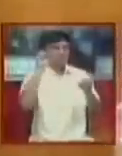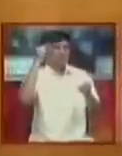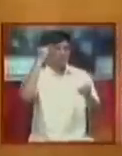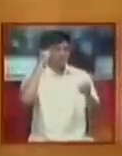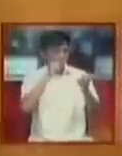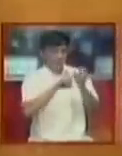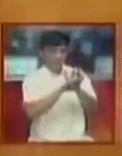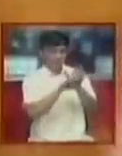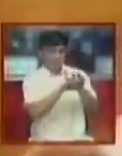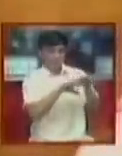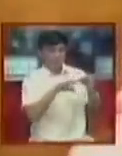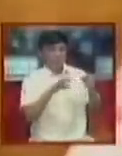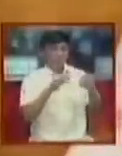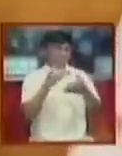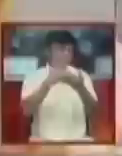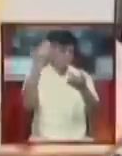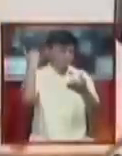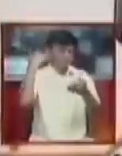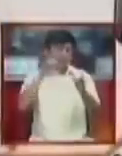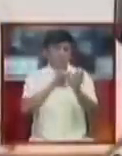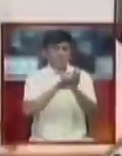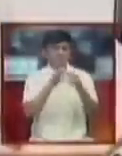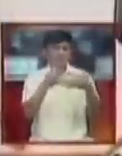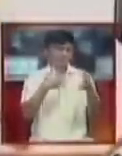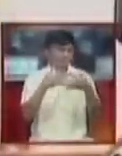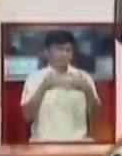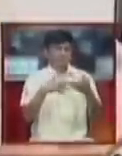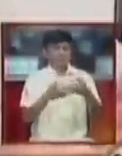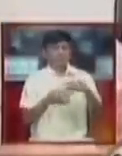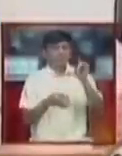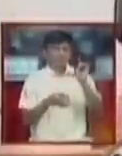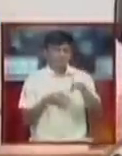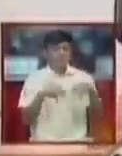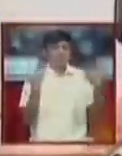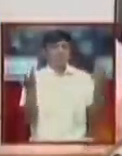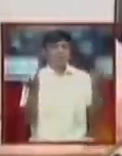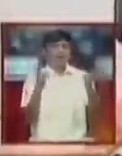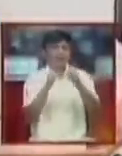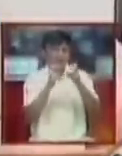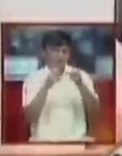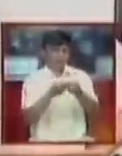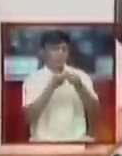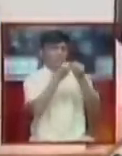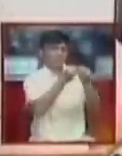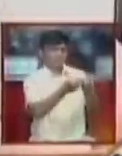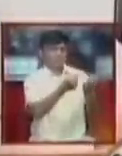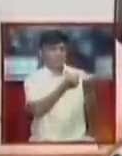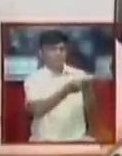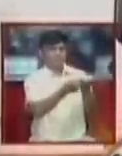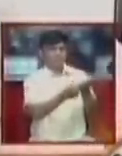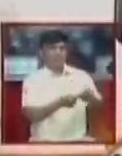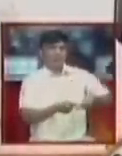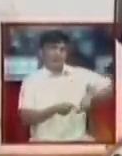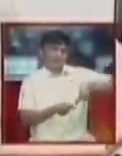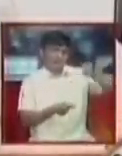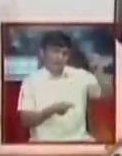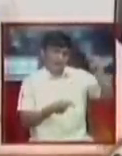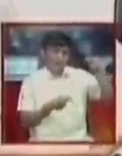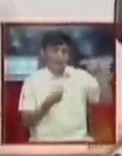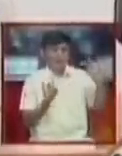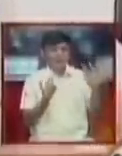Dati, miski palpak ang palakad ng isang ahensya, very satisfactory pa rin ang pinakamababang rating ng